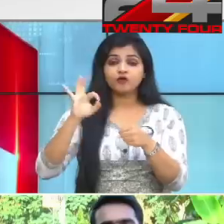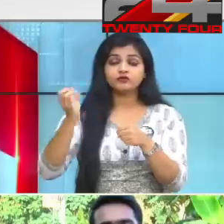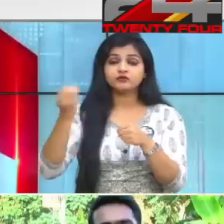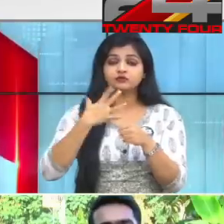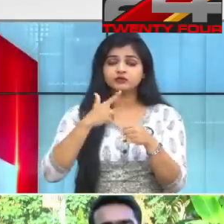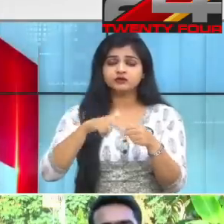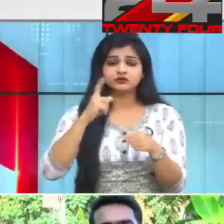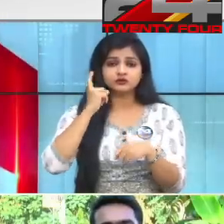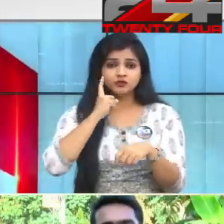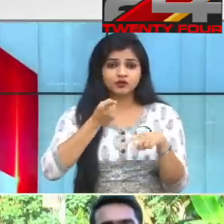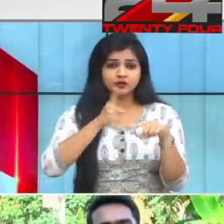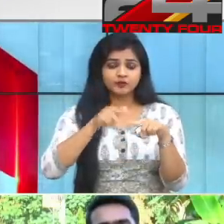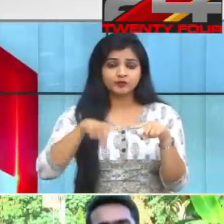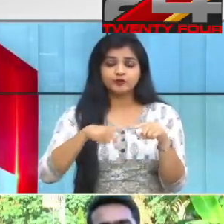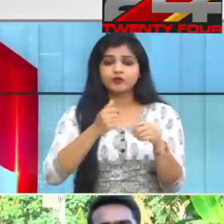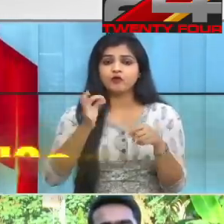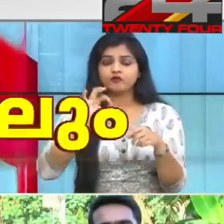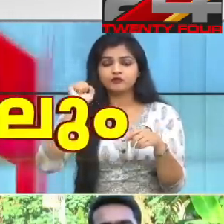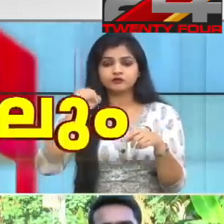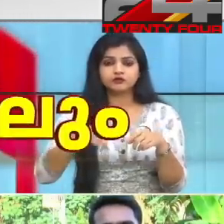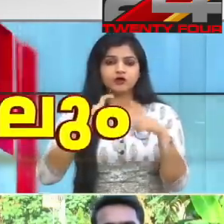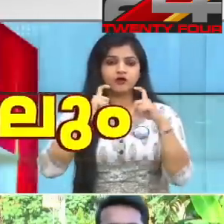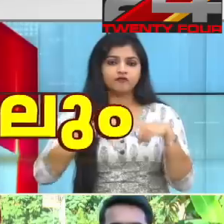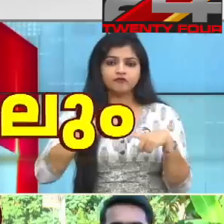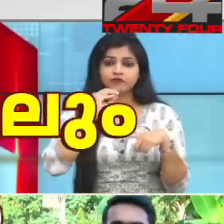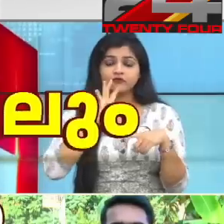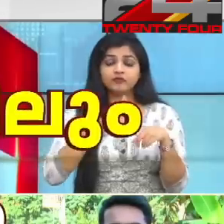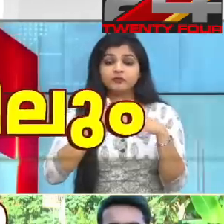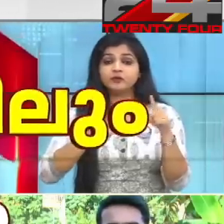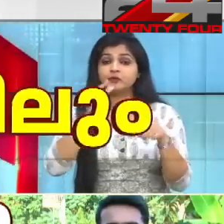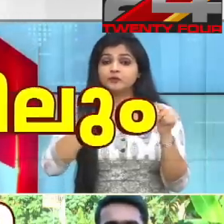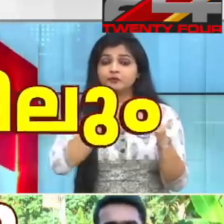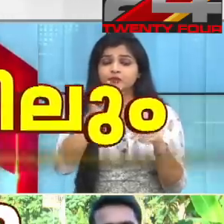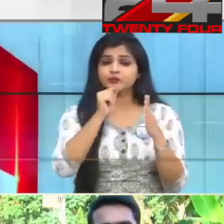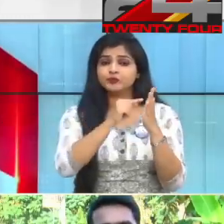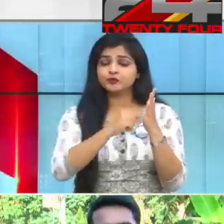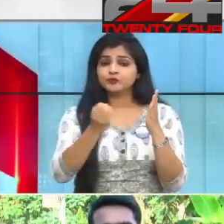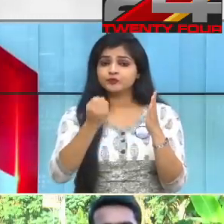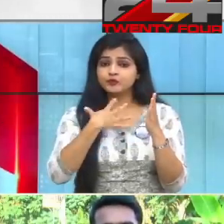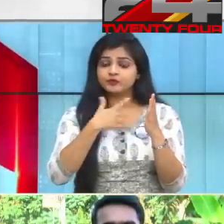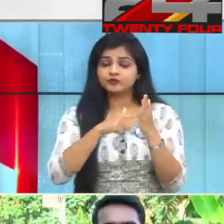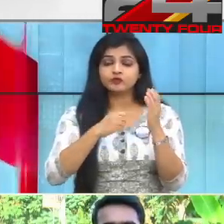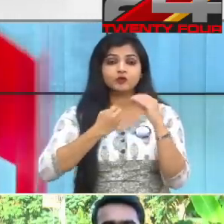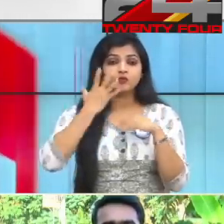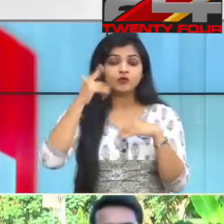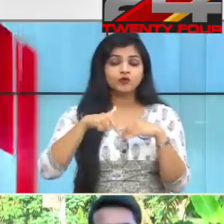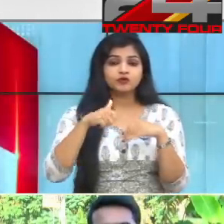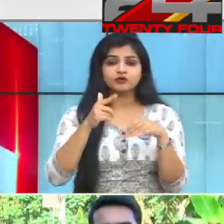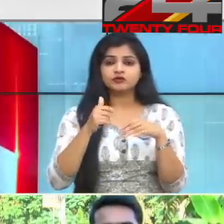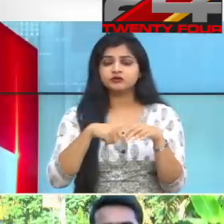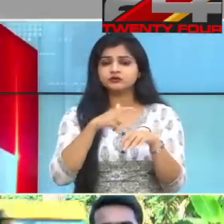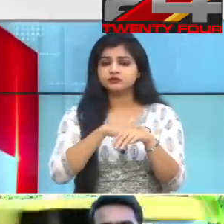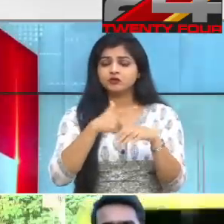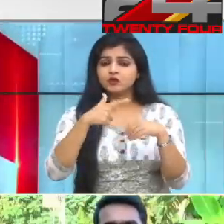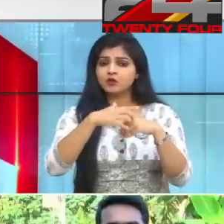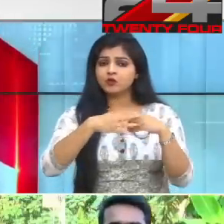ഇത്തരത്തിലൊരു പ്രകമ്പനം ഉണ്ടായി എന്നൊരു കാര്യം ഔദ്യോഗികമായി സ്ഥിരീകരിക്കുന്നില്ല. പക്ഷേ നാട്ടുകാർ പറയുന്ന വിവരങ്ങൾ അനുസരിച്ച് രാവിലെ ഇത്തരത്തിൽ പ്രദേശത്ത് ഏറെ